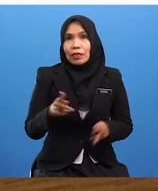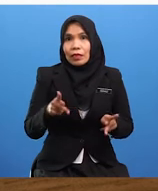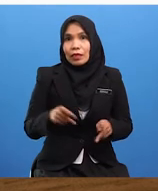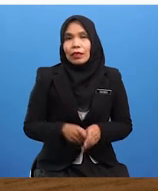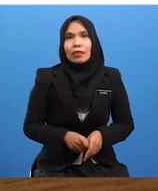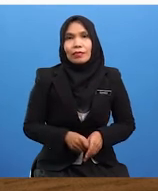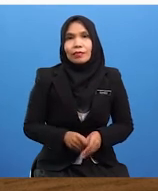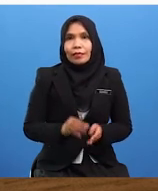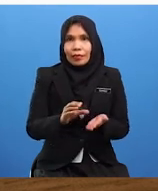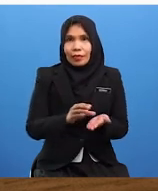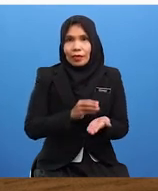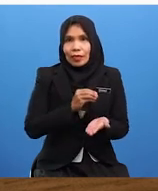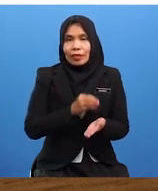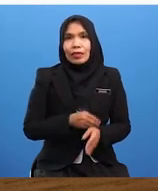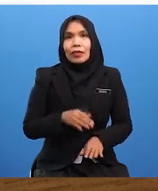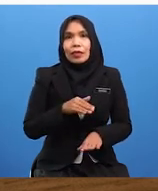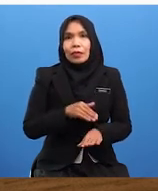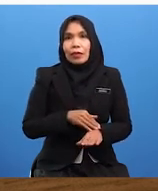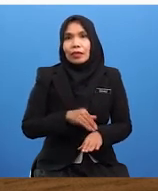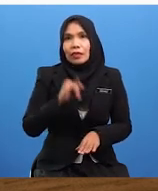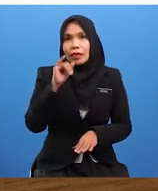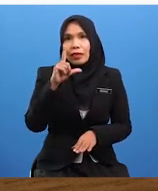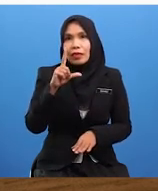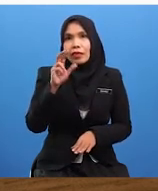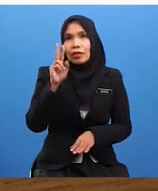cetakan pada ilustrasi tersebut?